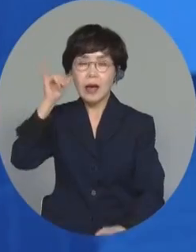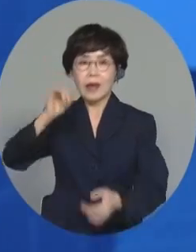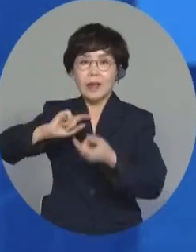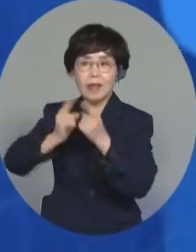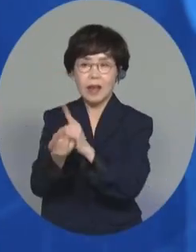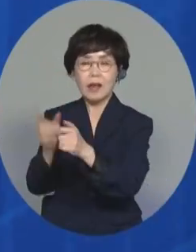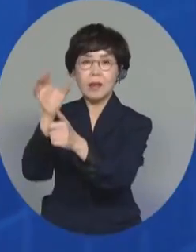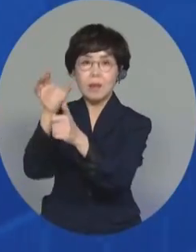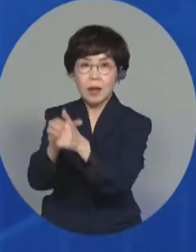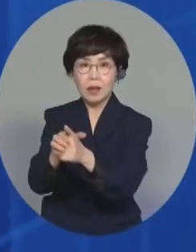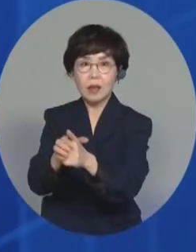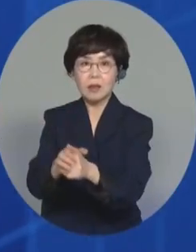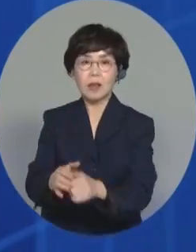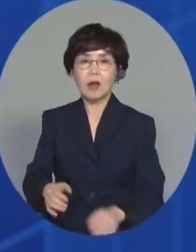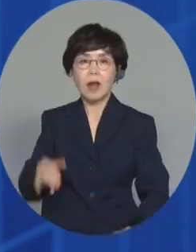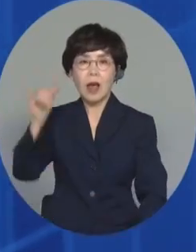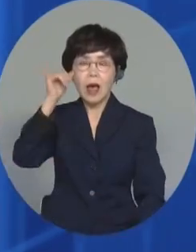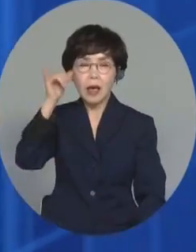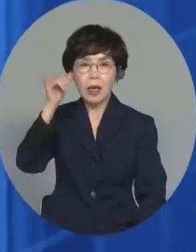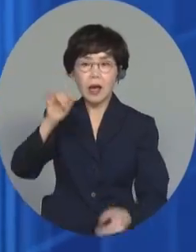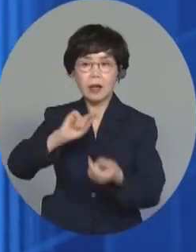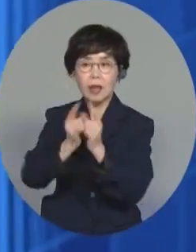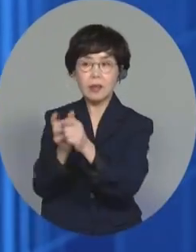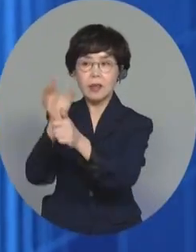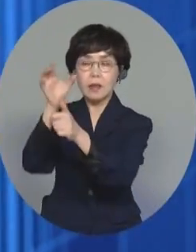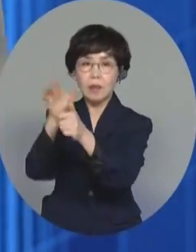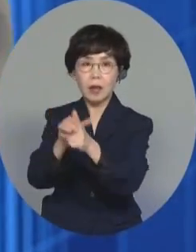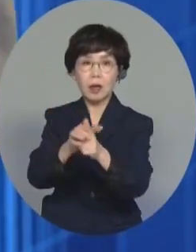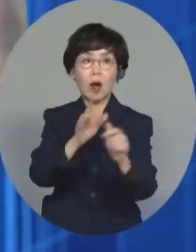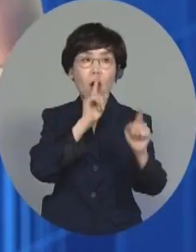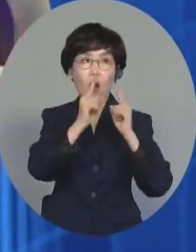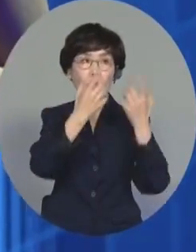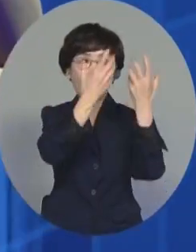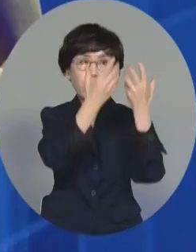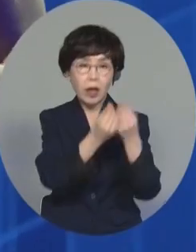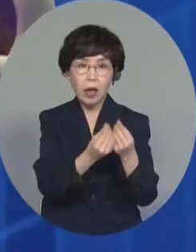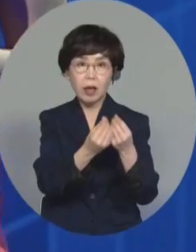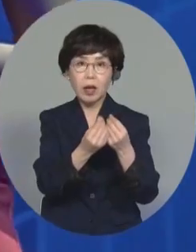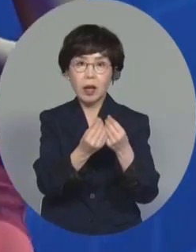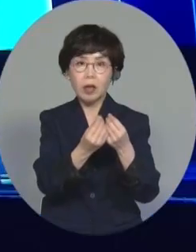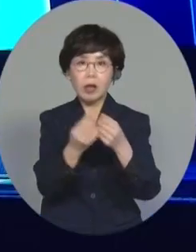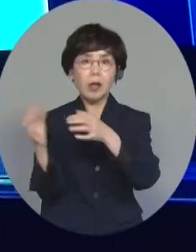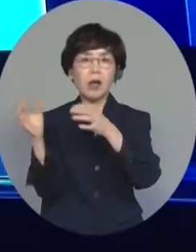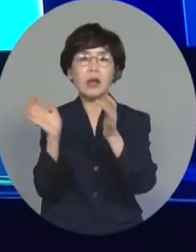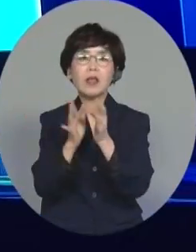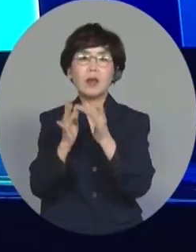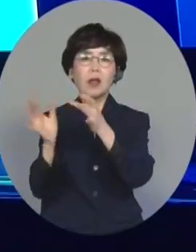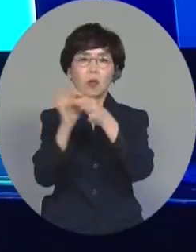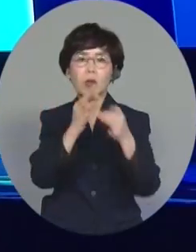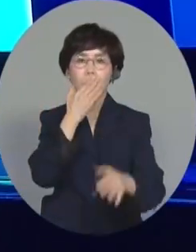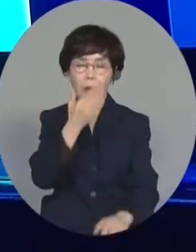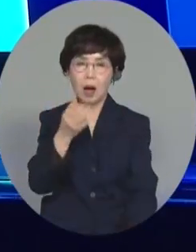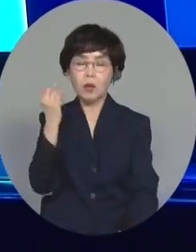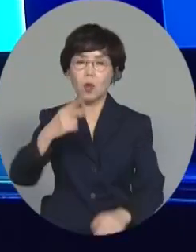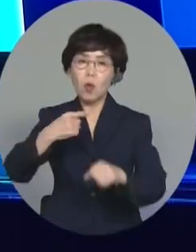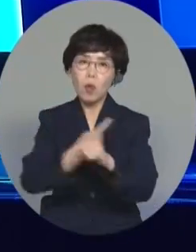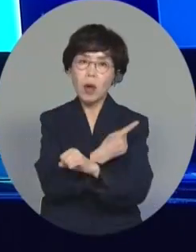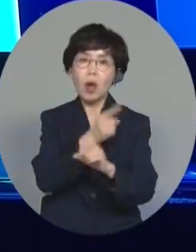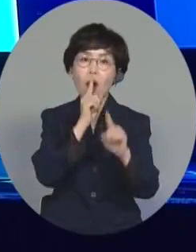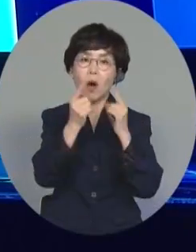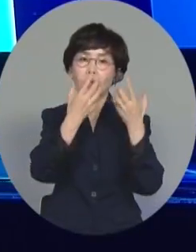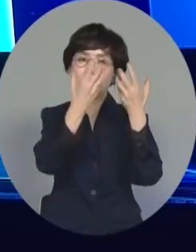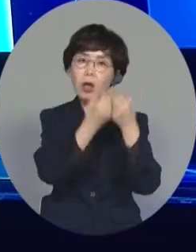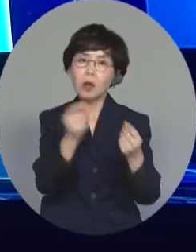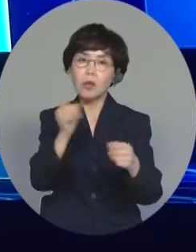그리고 이러한 AI 에이전트와 언어 모형 간의 인터랙션을 통해서 할 수 있는 겁니다. 그 외에도 또 언어 모형은 무엇을 할 수